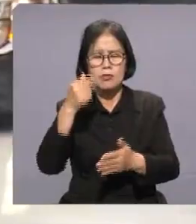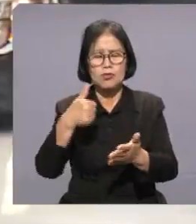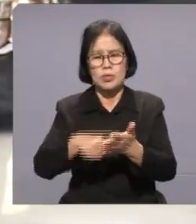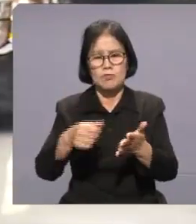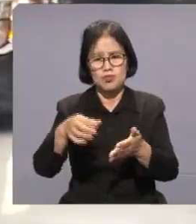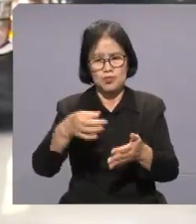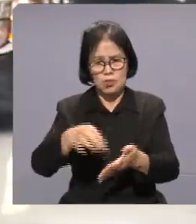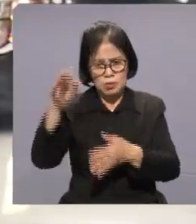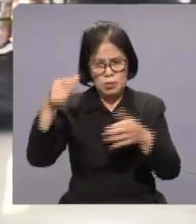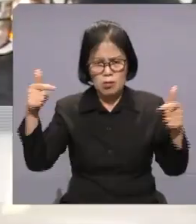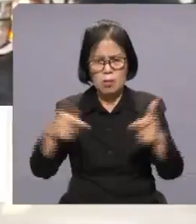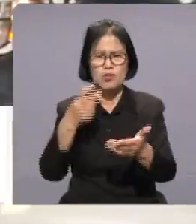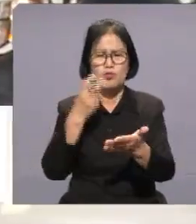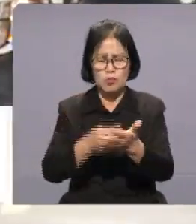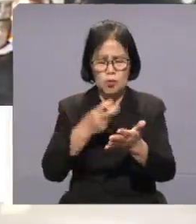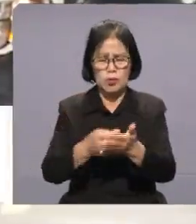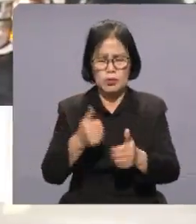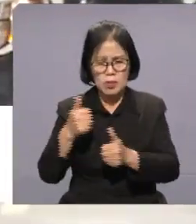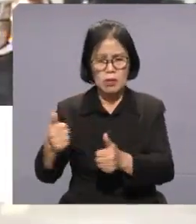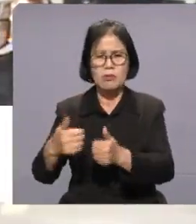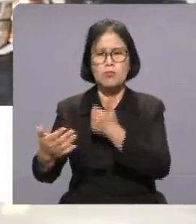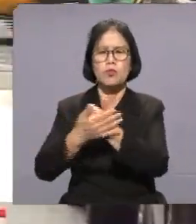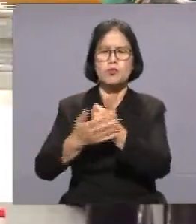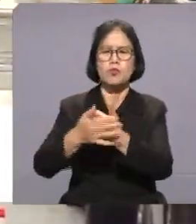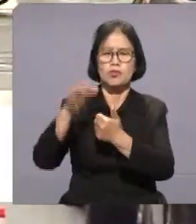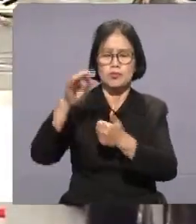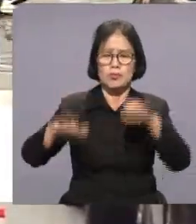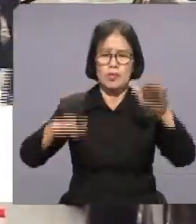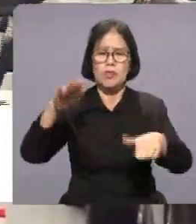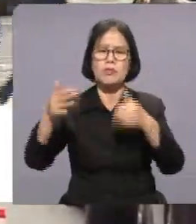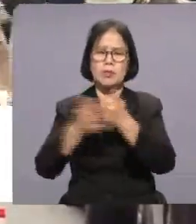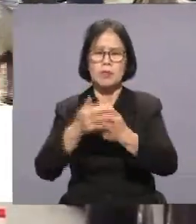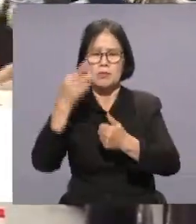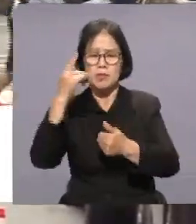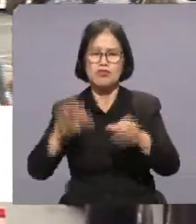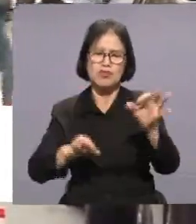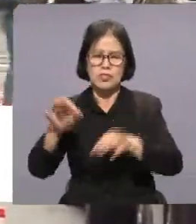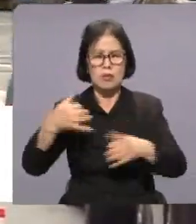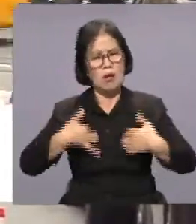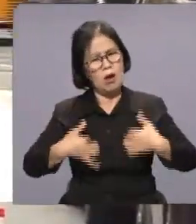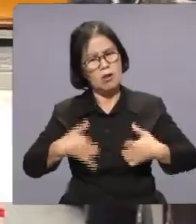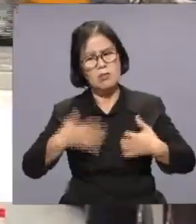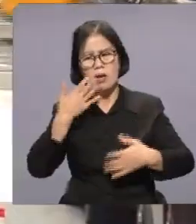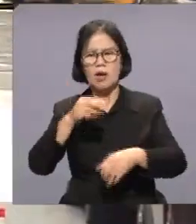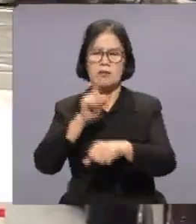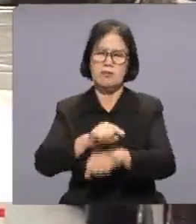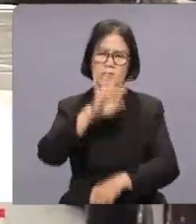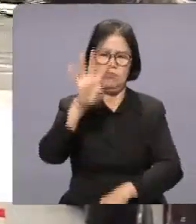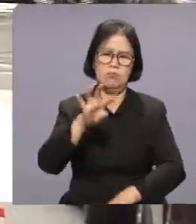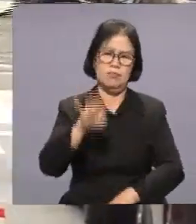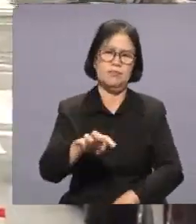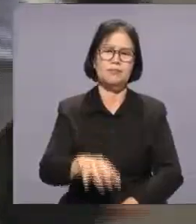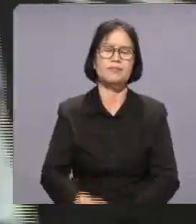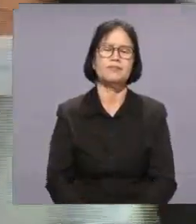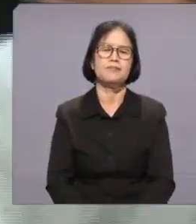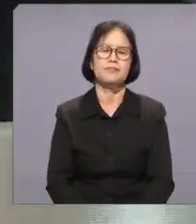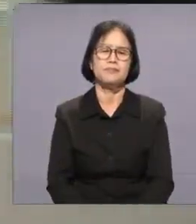감축법 ira에 따른 보조금 차별 때문에 미국 시장 흥행 가능성은 물음표입니다